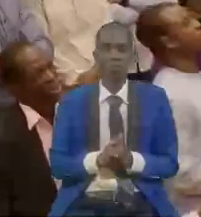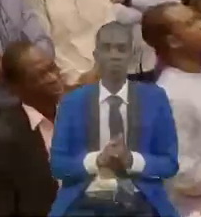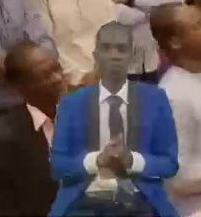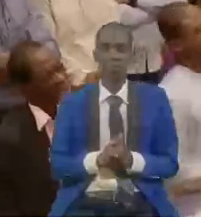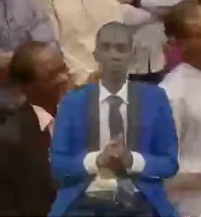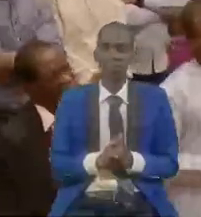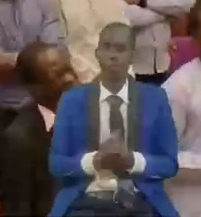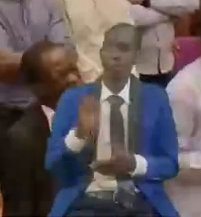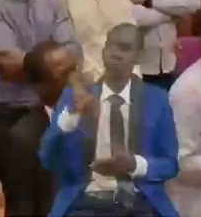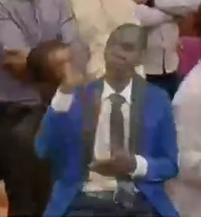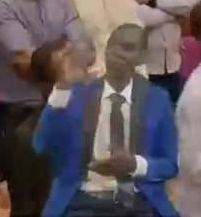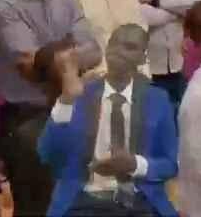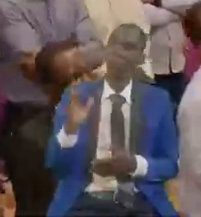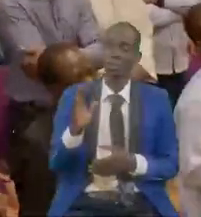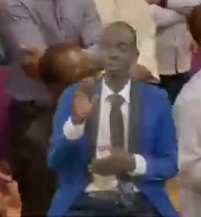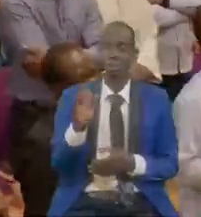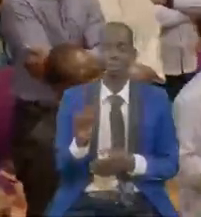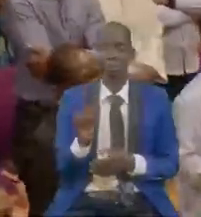Pasteur,